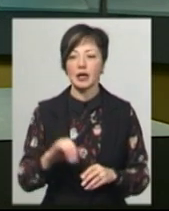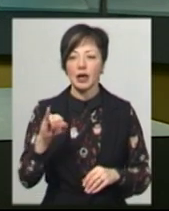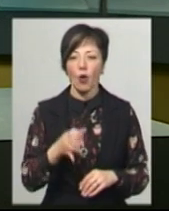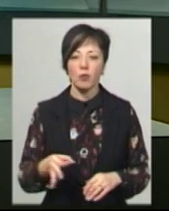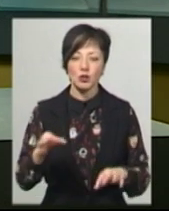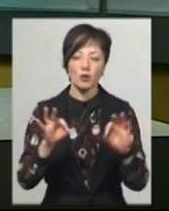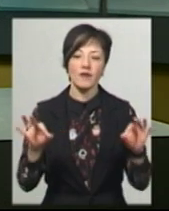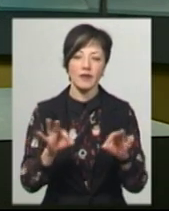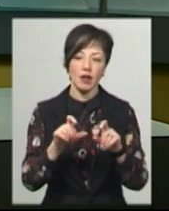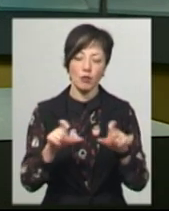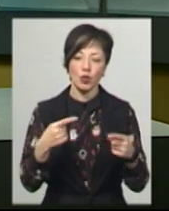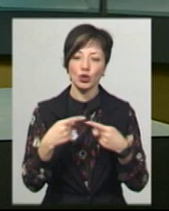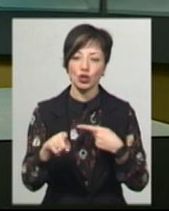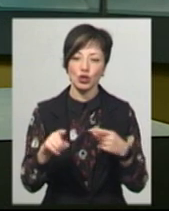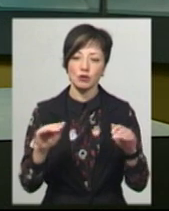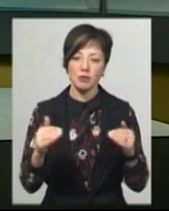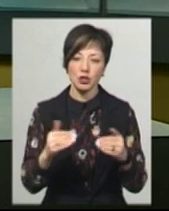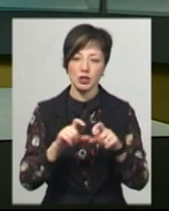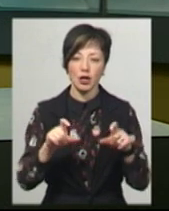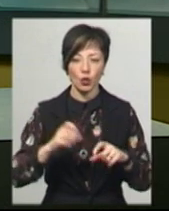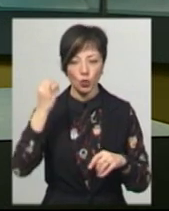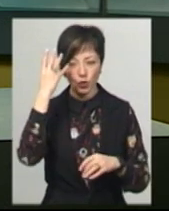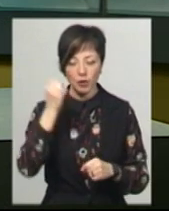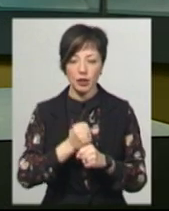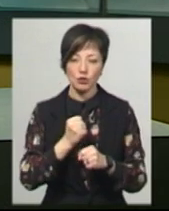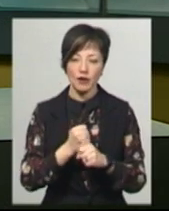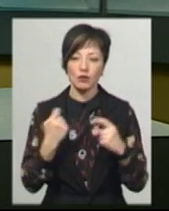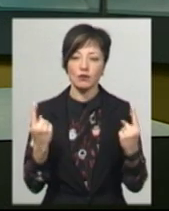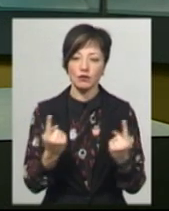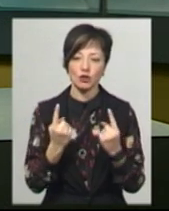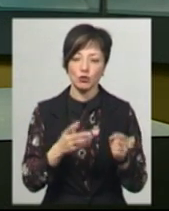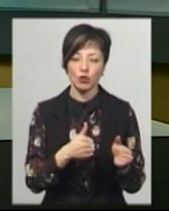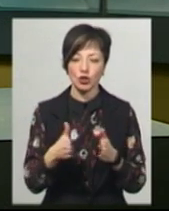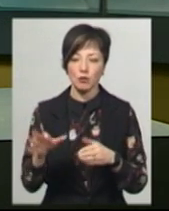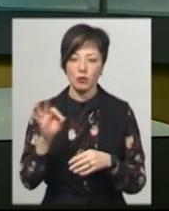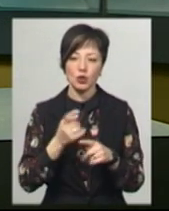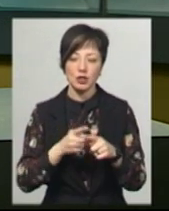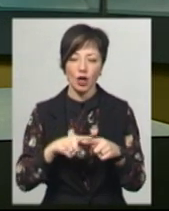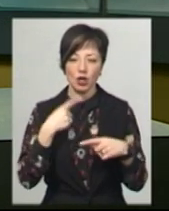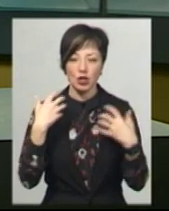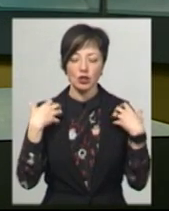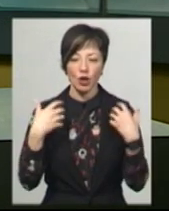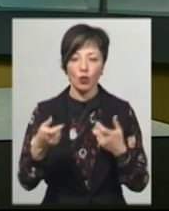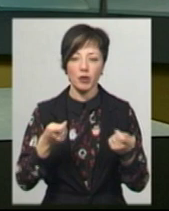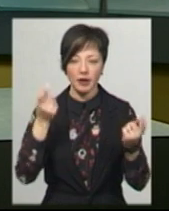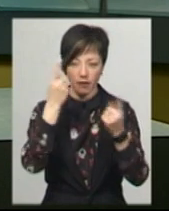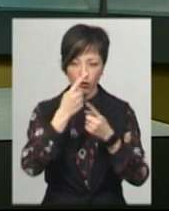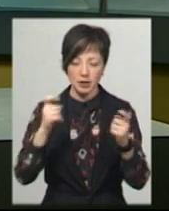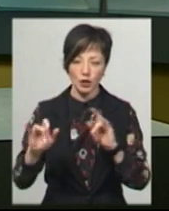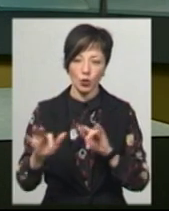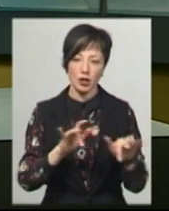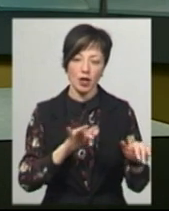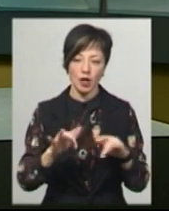обласну філармонію. Інші менші заклади культури працюватимуть у звичному режимі. Про це каже начальник управління інформаційної